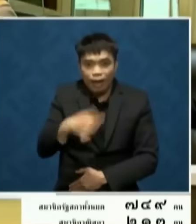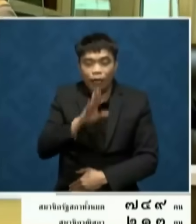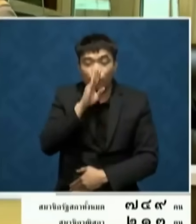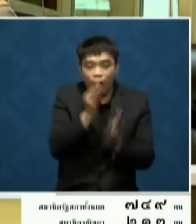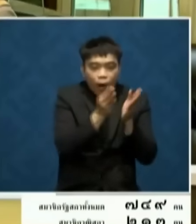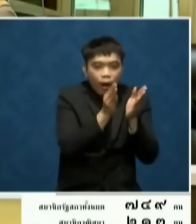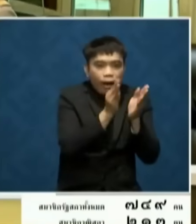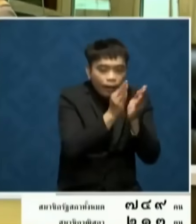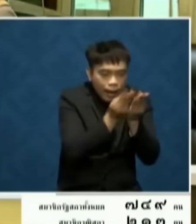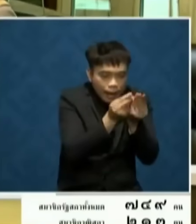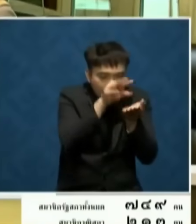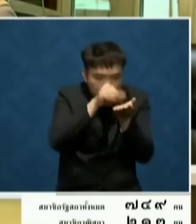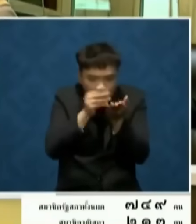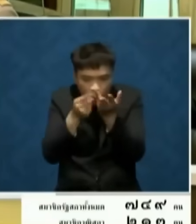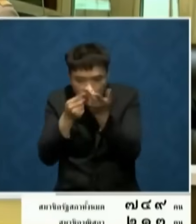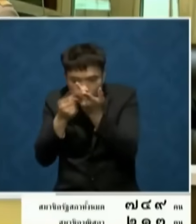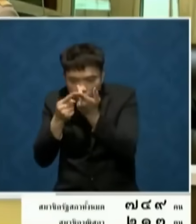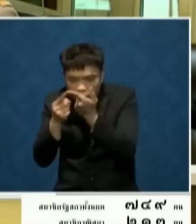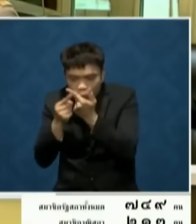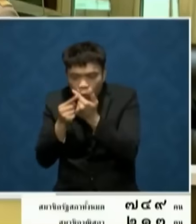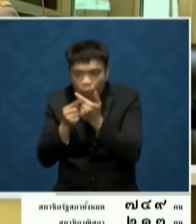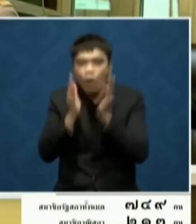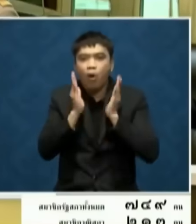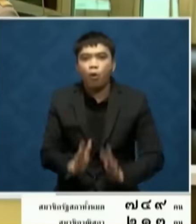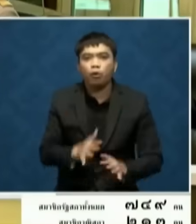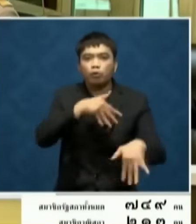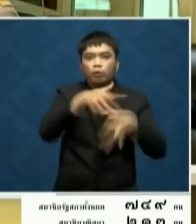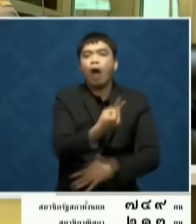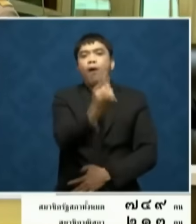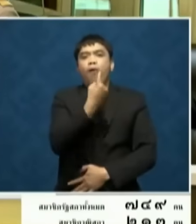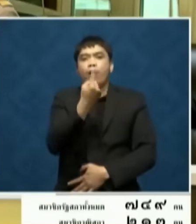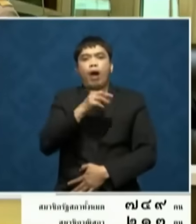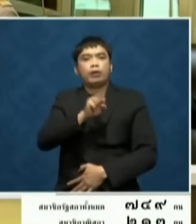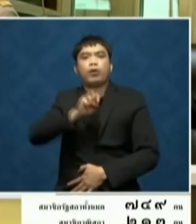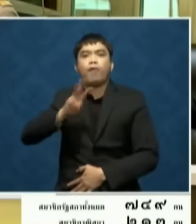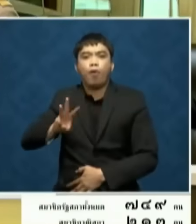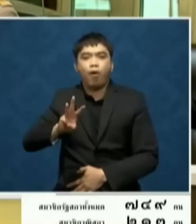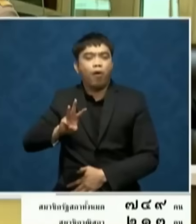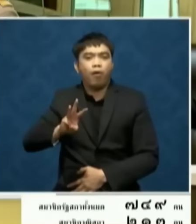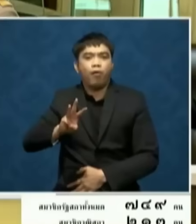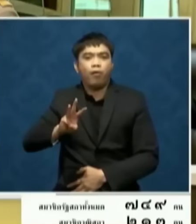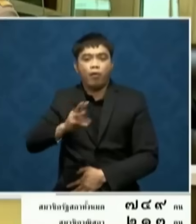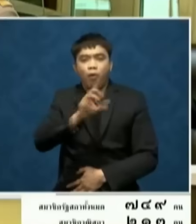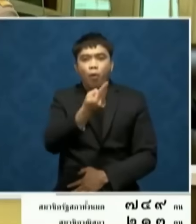จะต้องมีพฤติกรรมการแสดงออกอย่างชัดเจนในการที่จะไม่ทำการใดๆที่จะดูหมิ่น